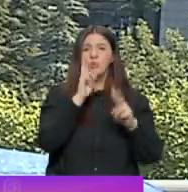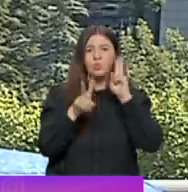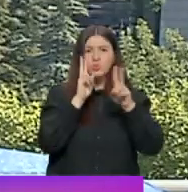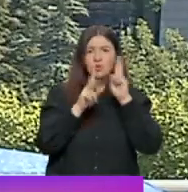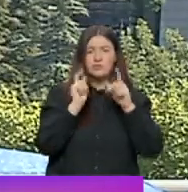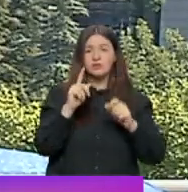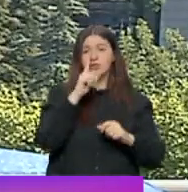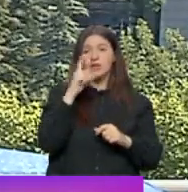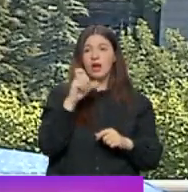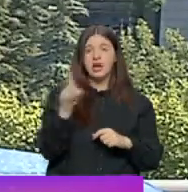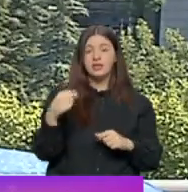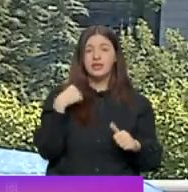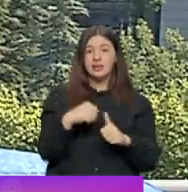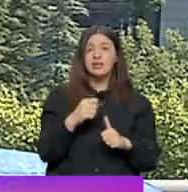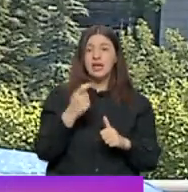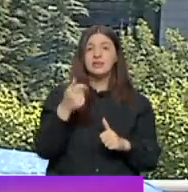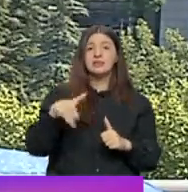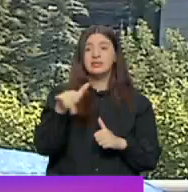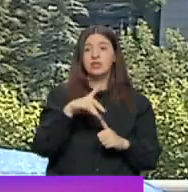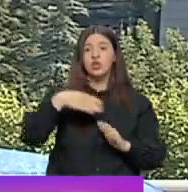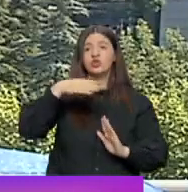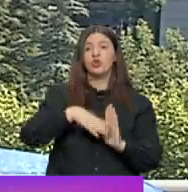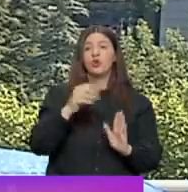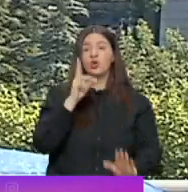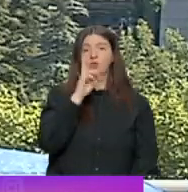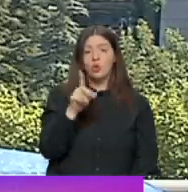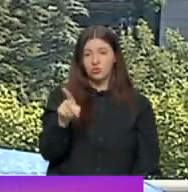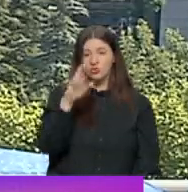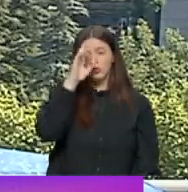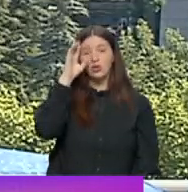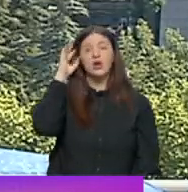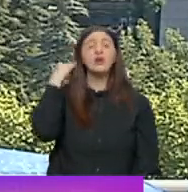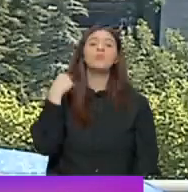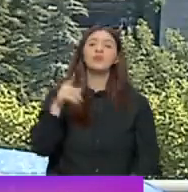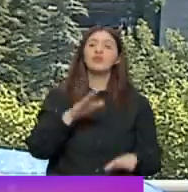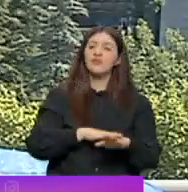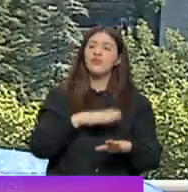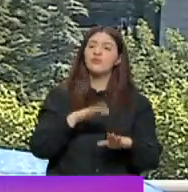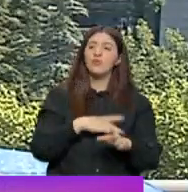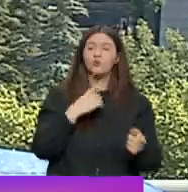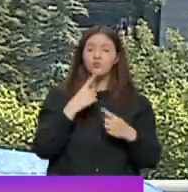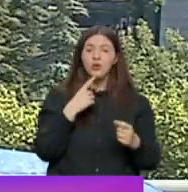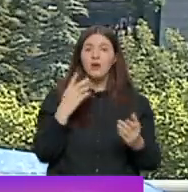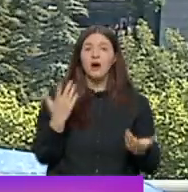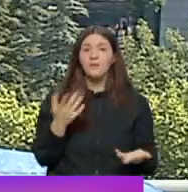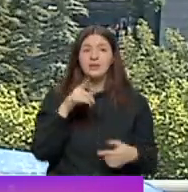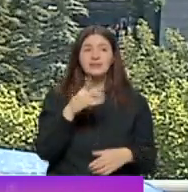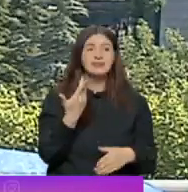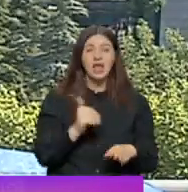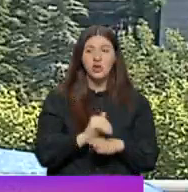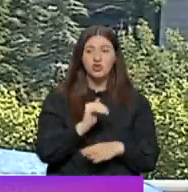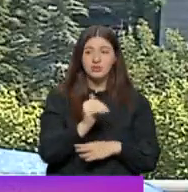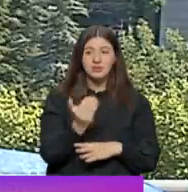ettik. Nisan ayında yine işsizliğin düştüğüne tanıklık ettik. Bunları yavaş yavaş konuşalım ama siz